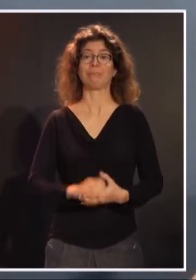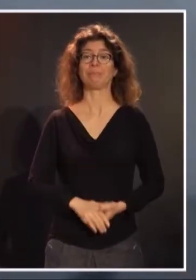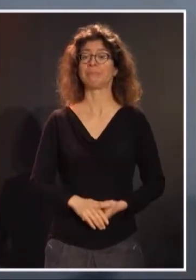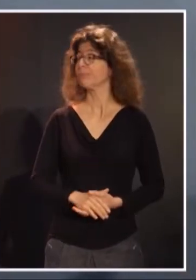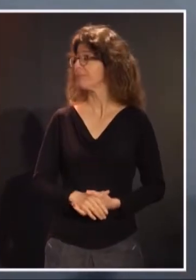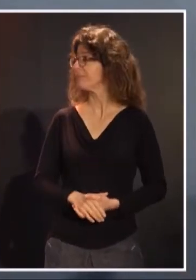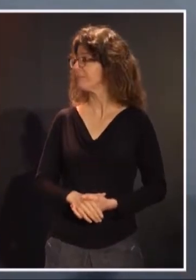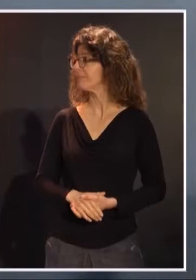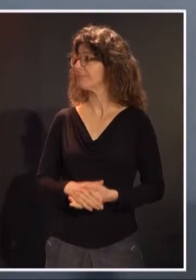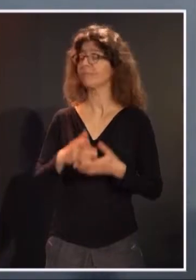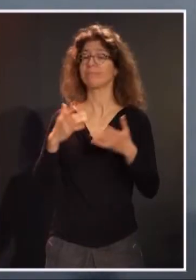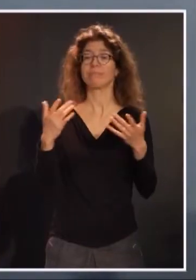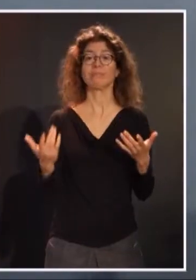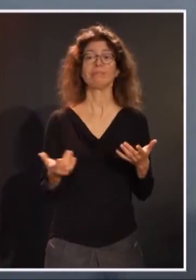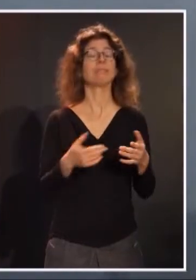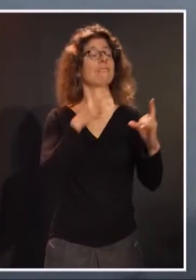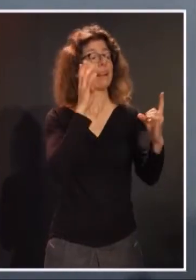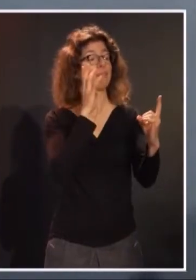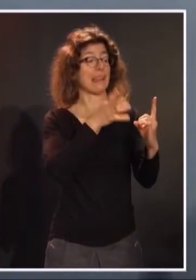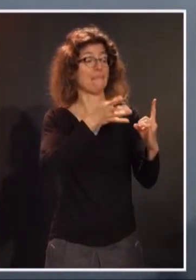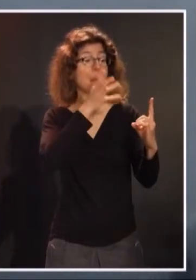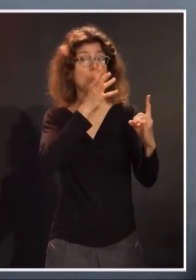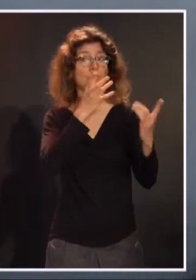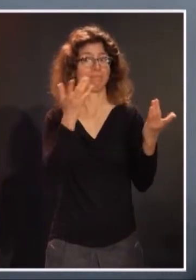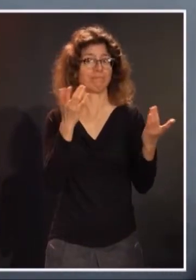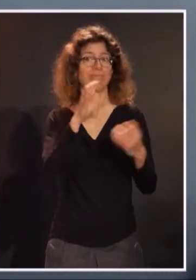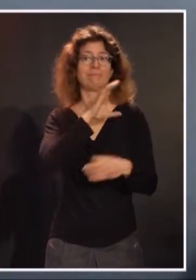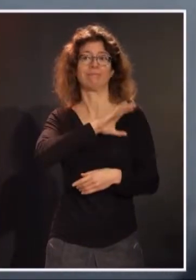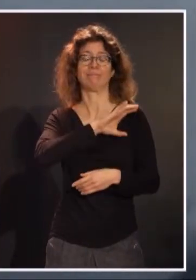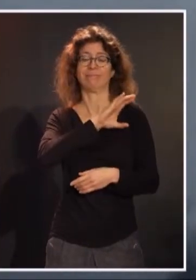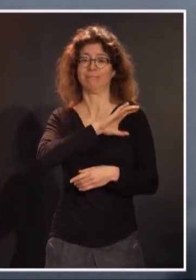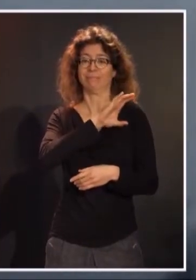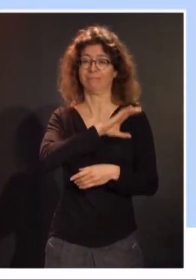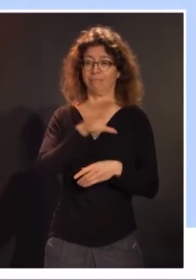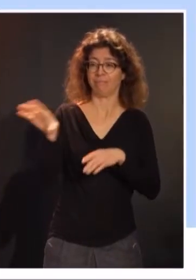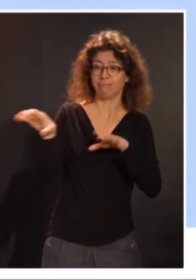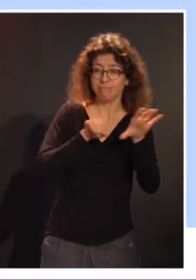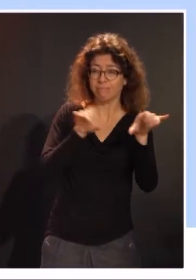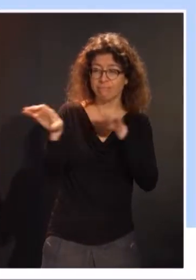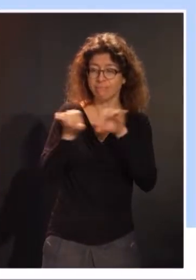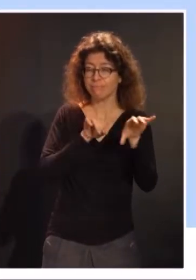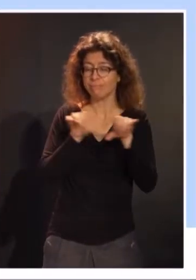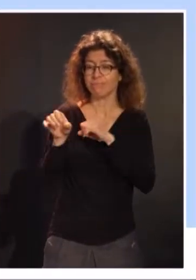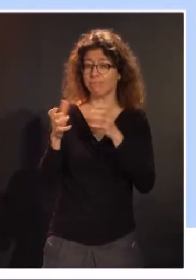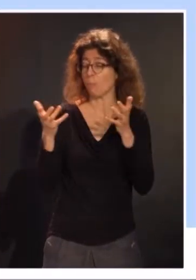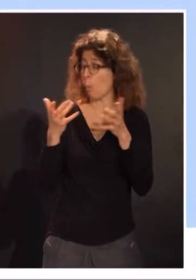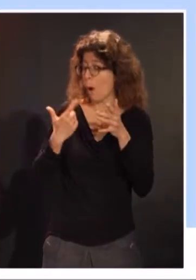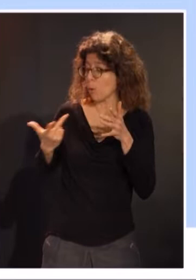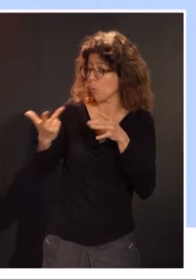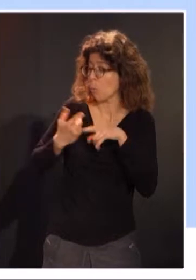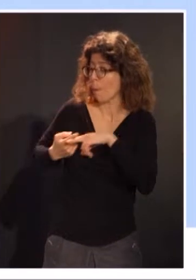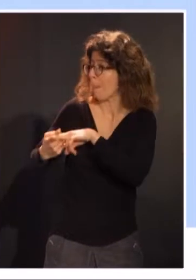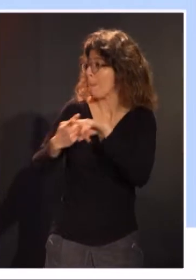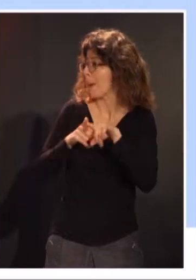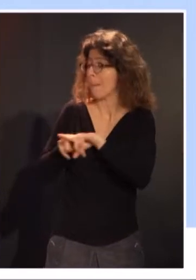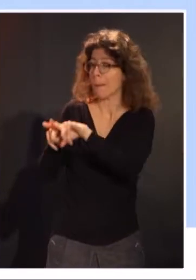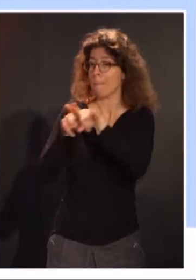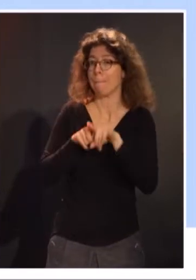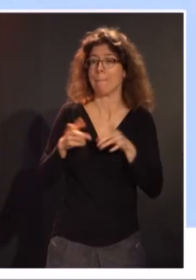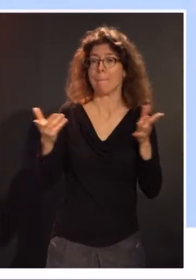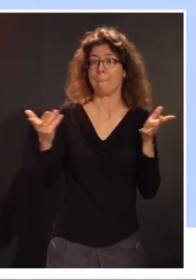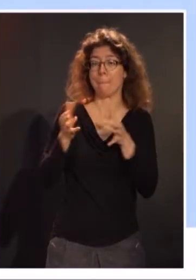Du coup, à propos de la démarche d'évaluation, donc on a essayé de regrouper tous les différents éléments qu'on avait en commun dans nos différents